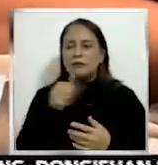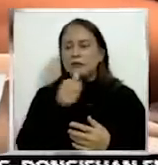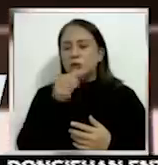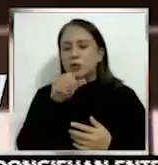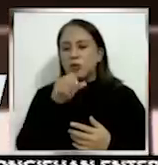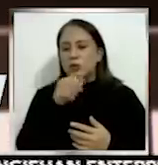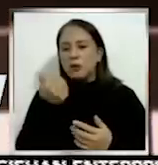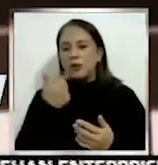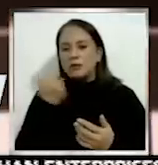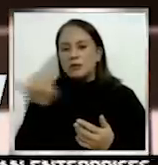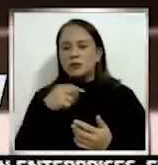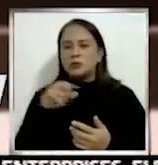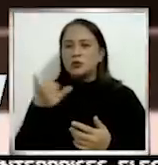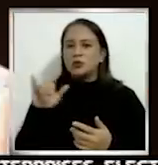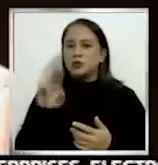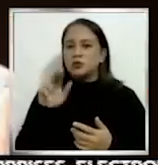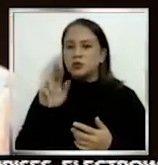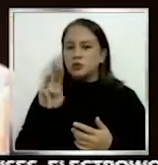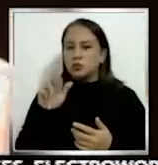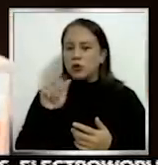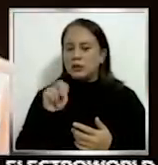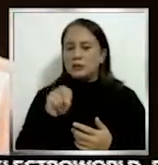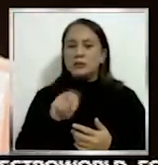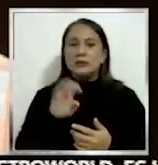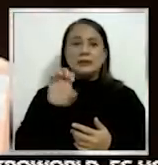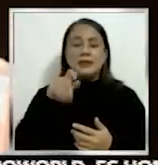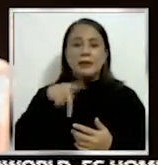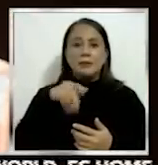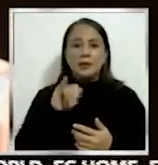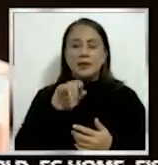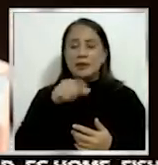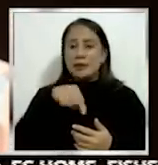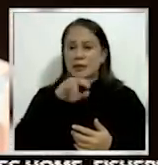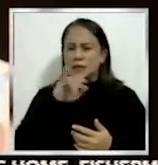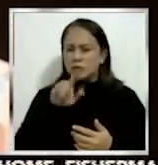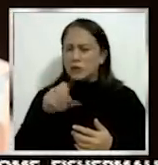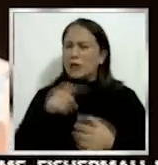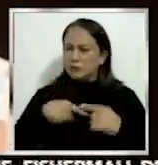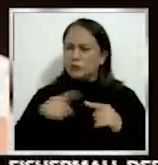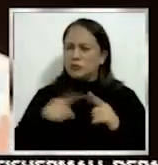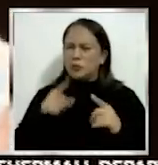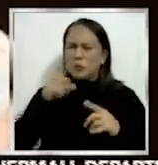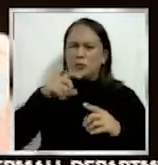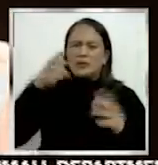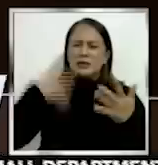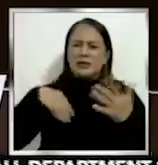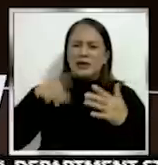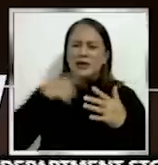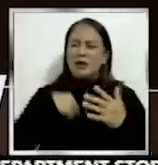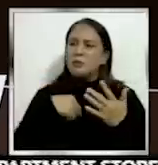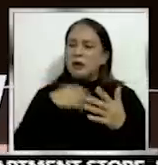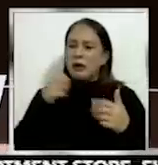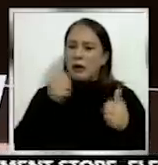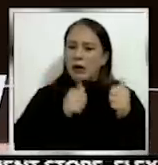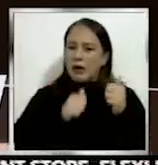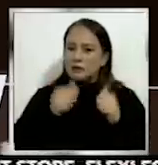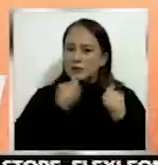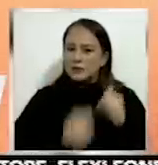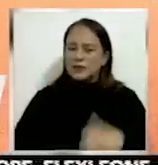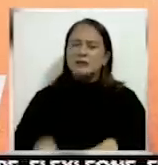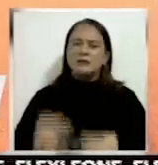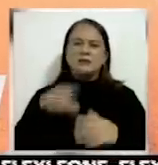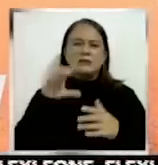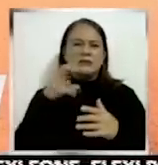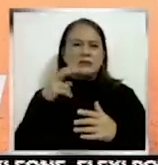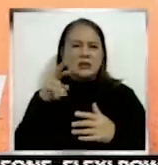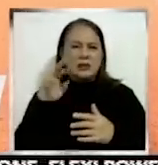Mikael, si Epi Quizon, pati na ang mga batikang aktres na si Cherry Pie Picache, Alessandra De Rossi